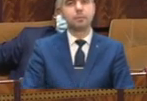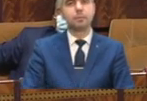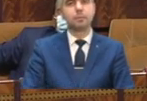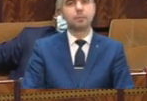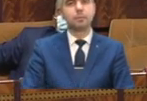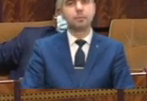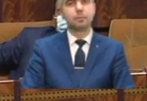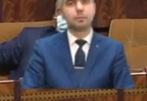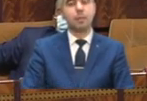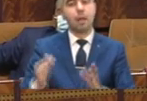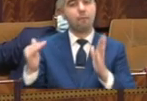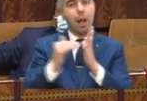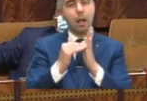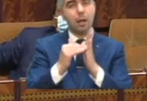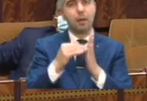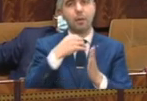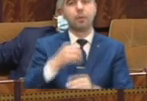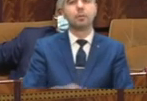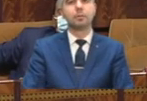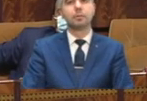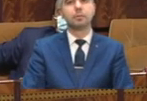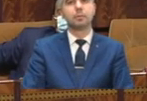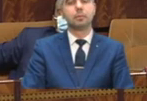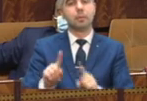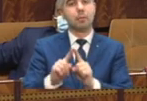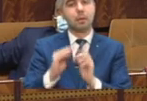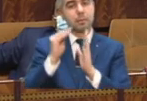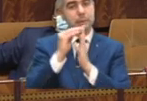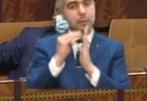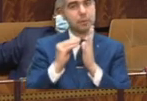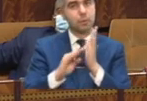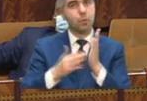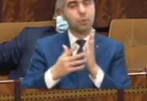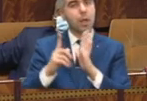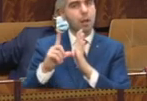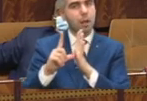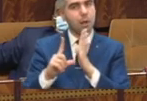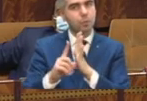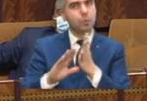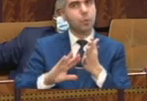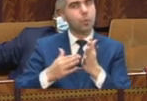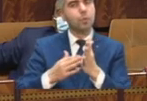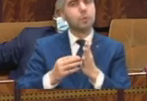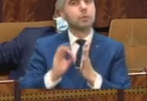تناول كلمة في آخر الجلسة منصوص عليها في جميع في القائمة في النظام الداخلي